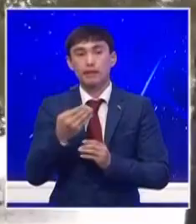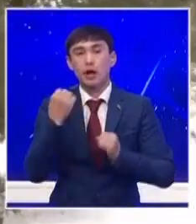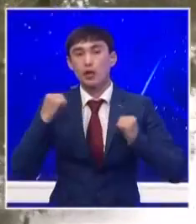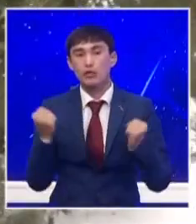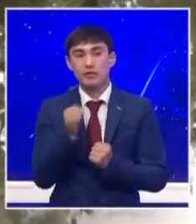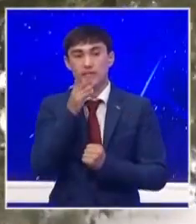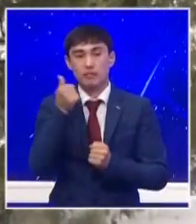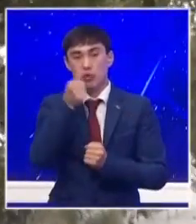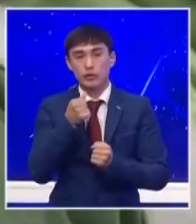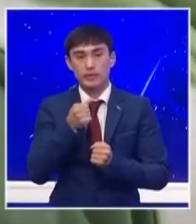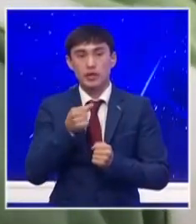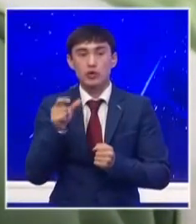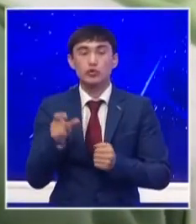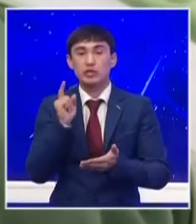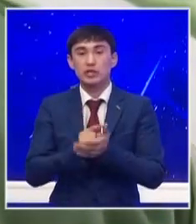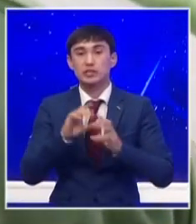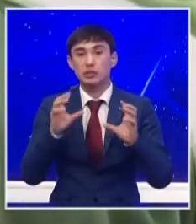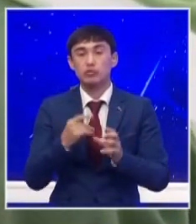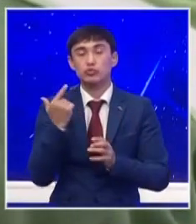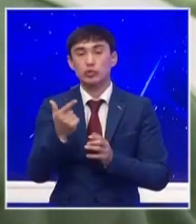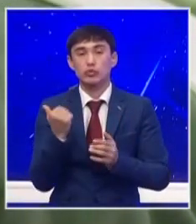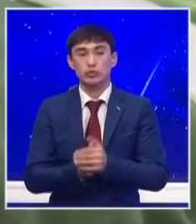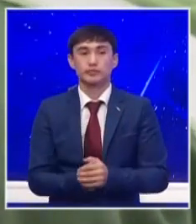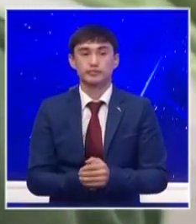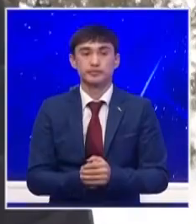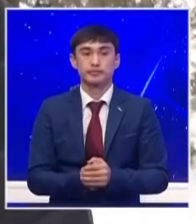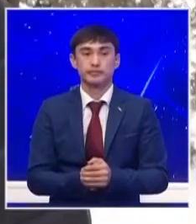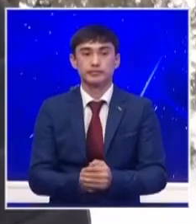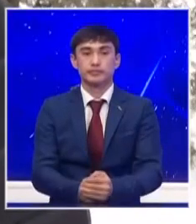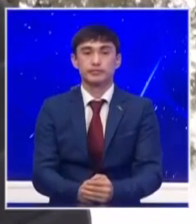холодное время года ведь люди должны заботиться друг о